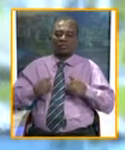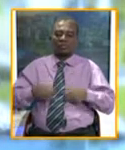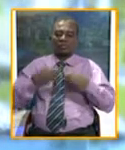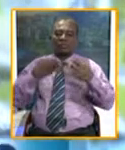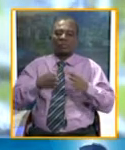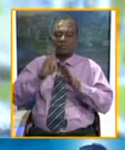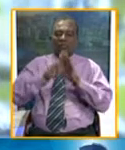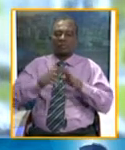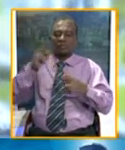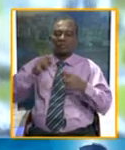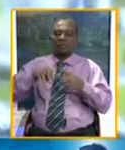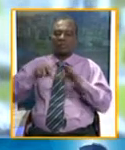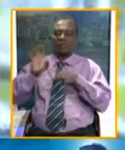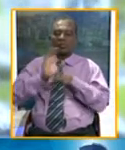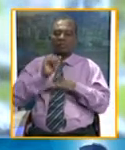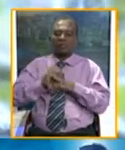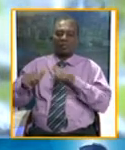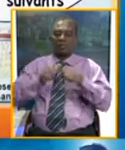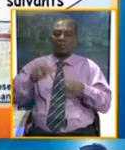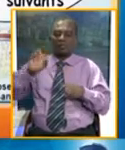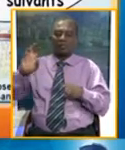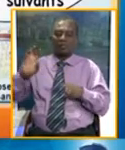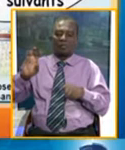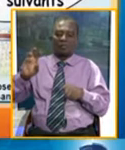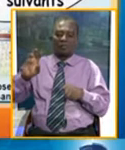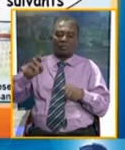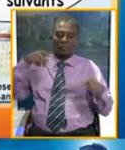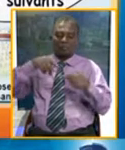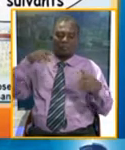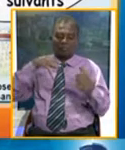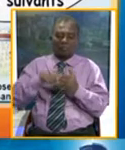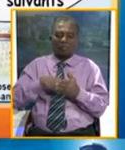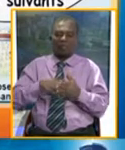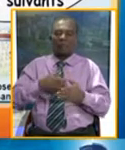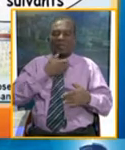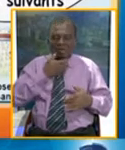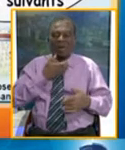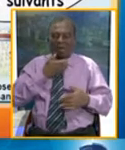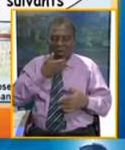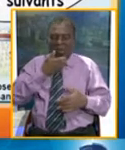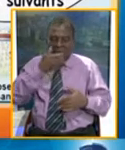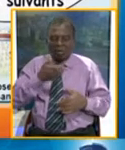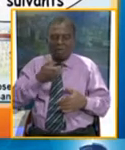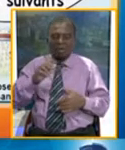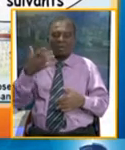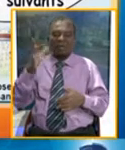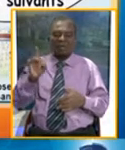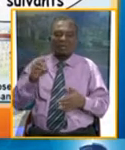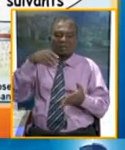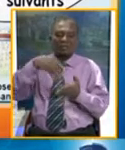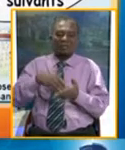Côte d'Ivoire des activités de la 26e journée mondiale de lutte contre la tuberculose.